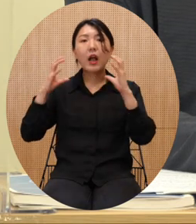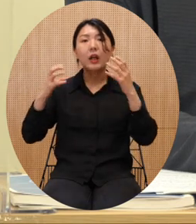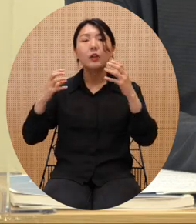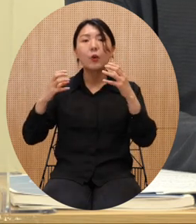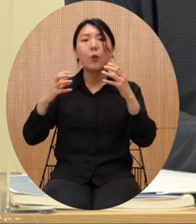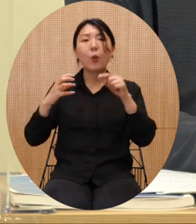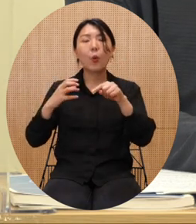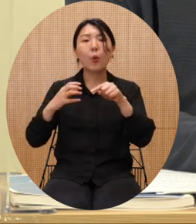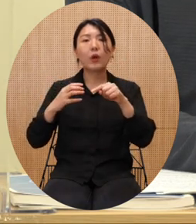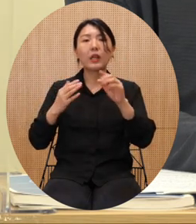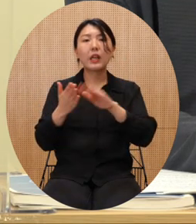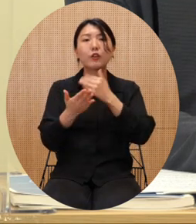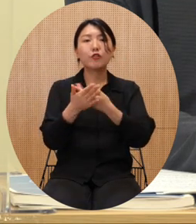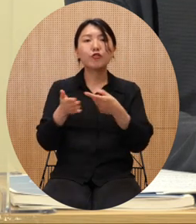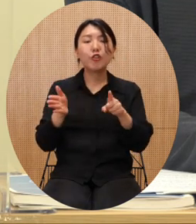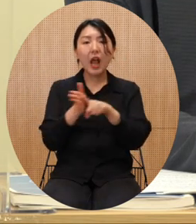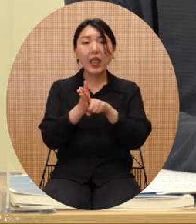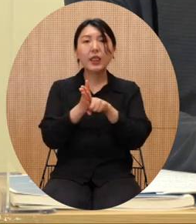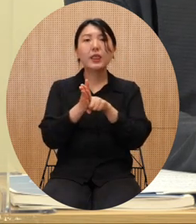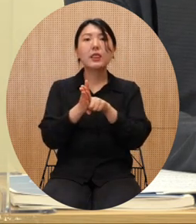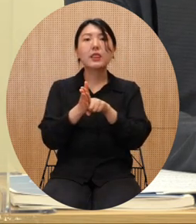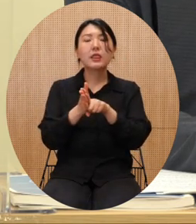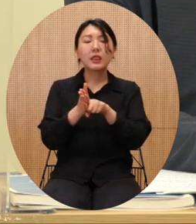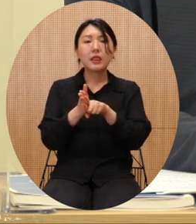정원지역 아동주거환경 개선을 위한